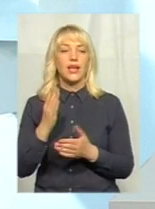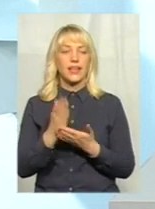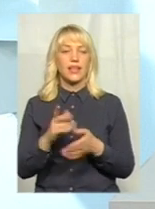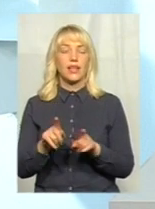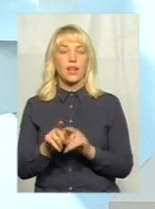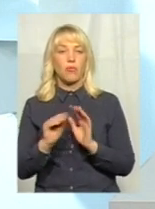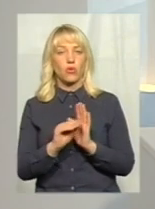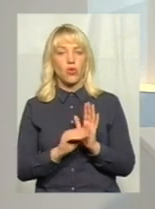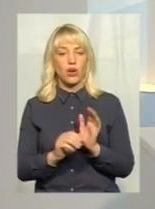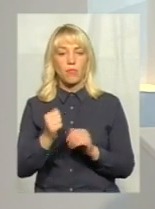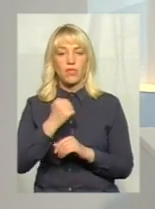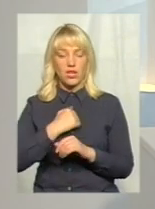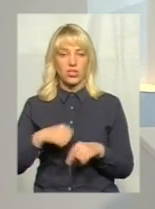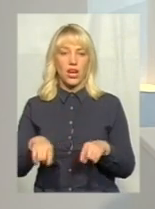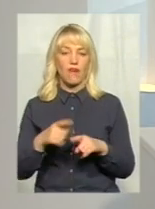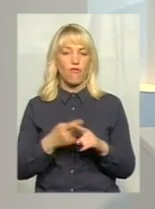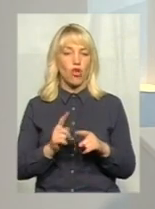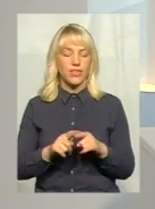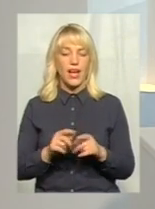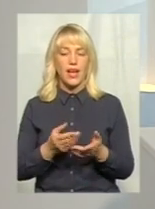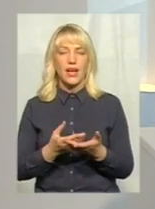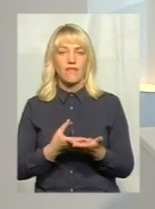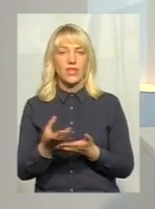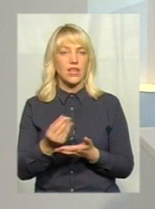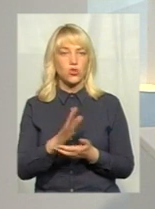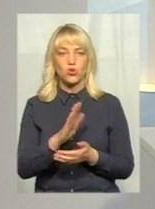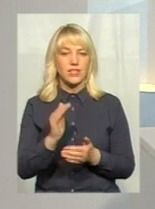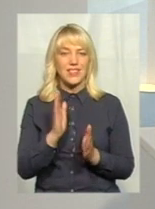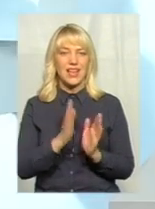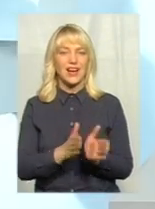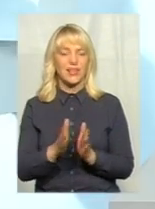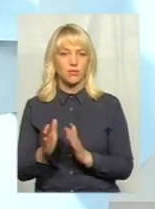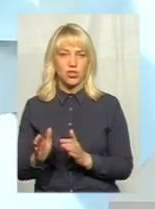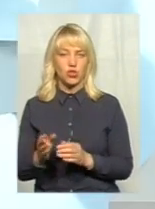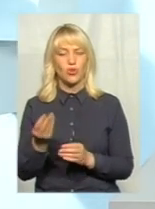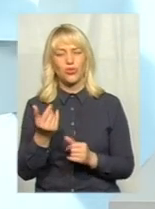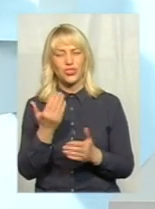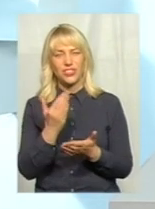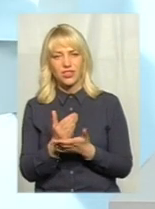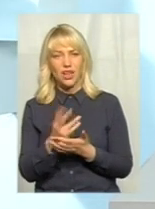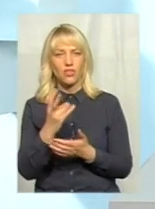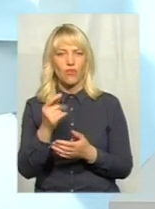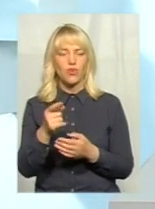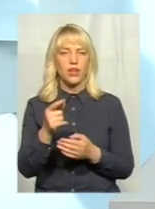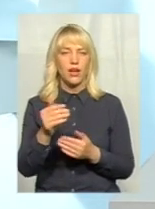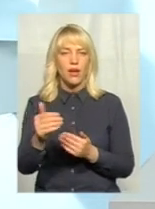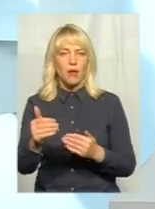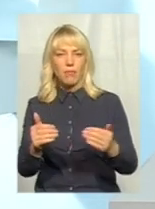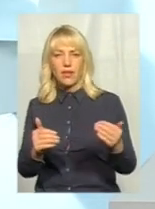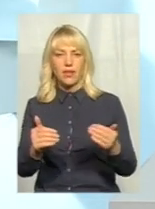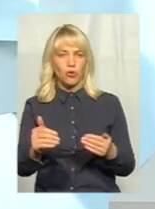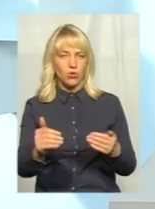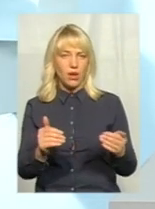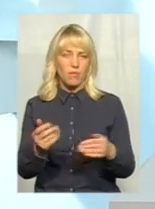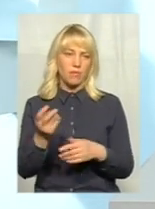вона фінансується не дуже ритмічно. Гроші якби є на то, але вони так періодами приходять, то є, то немає. І в